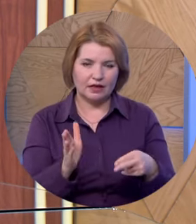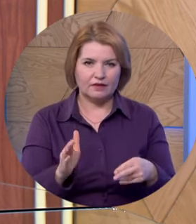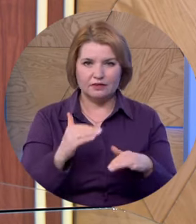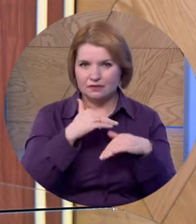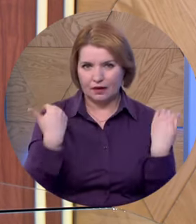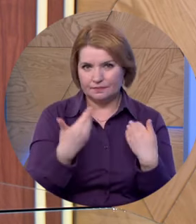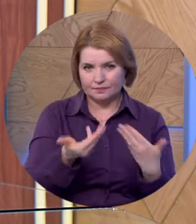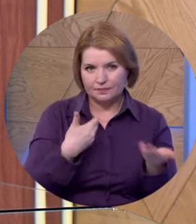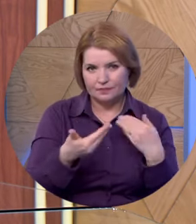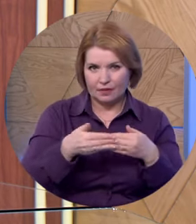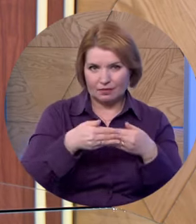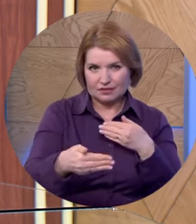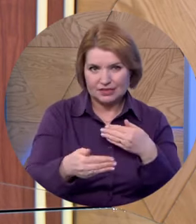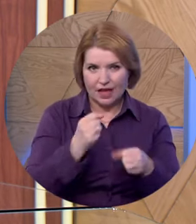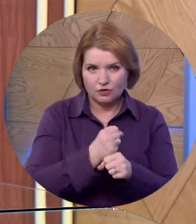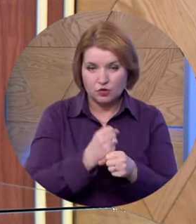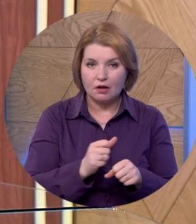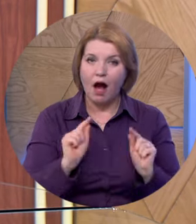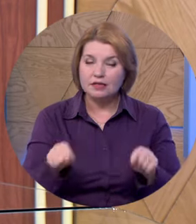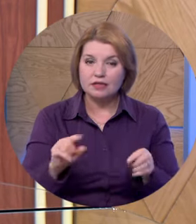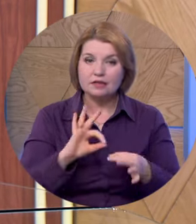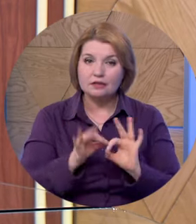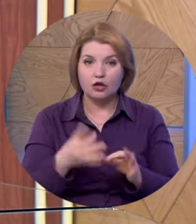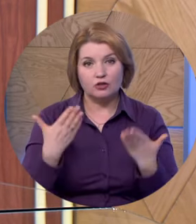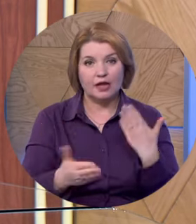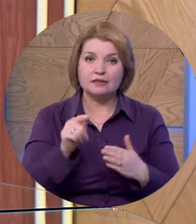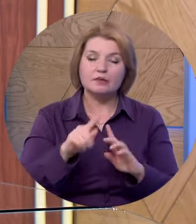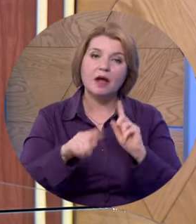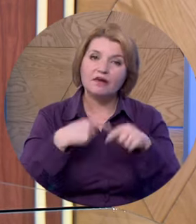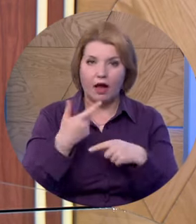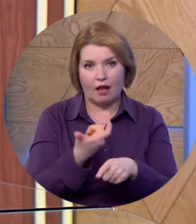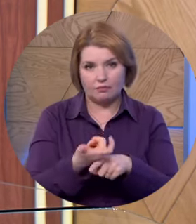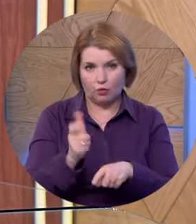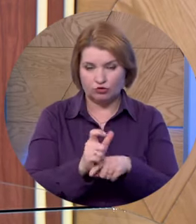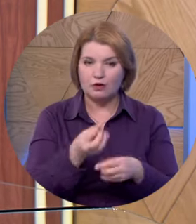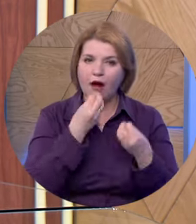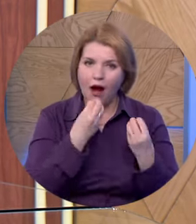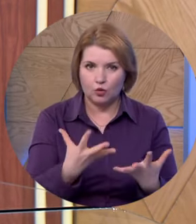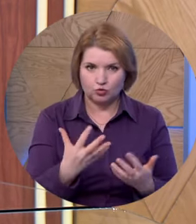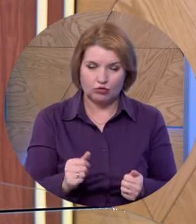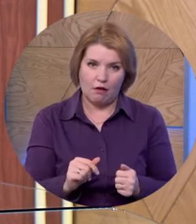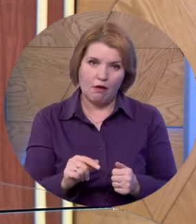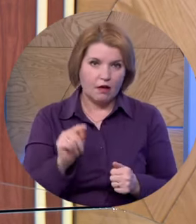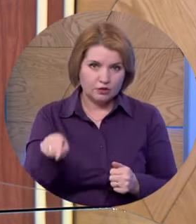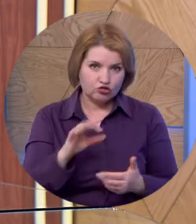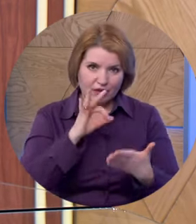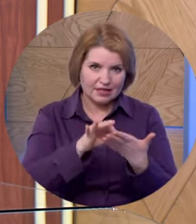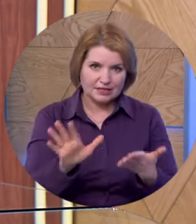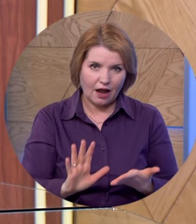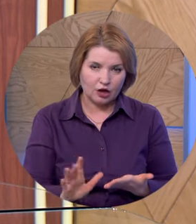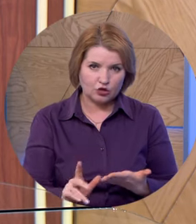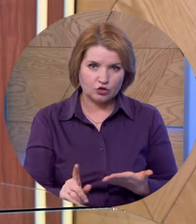можно распознать. Здесь вот гораздо сложнее, ну, если тебе говорят что-то комплиментарное, приятное, но вряд ли в лоб ты ответишь